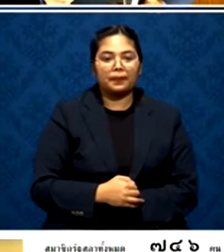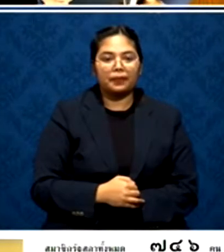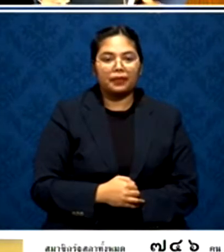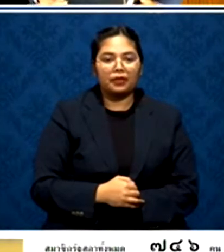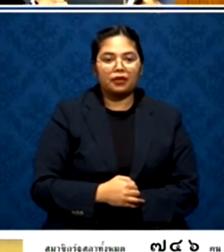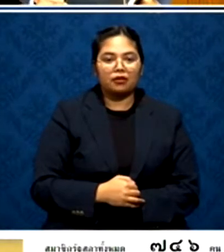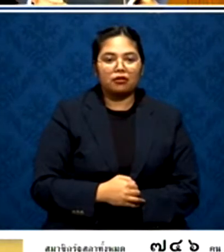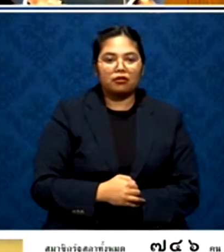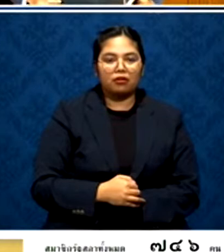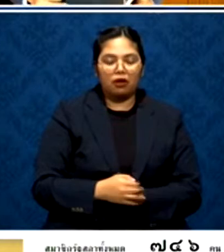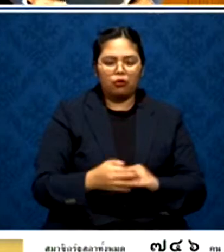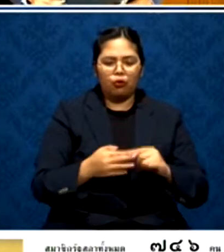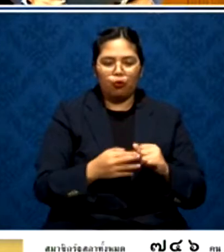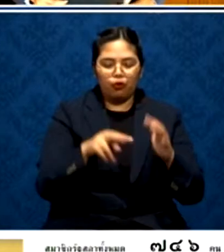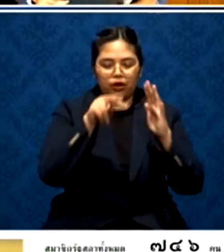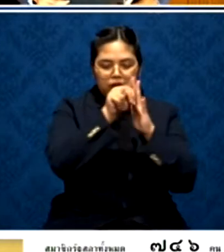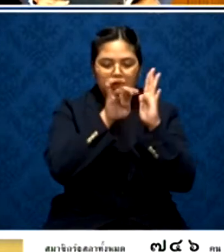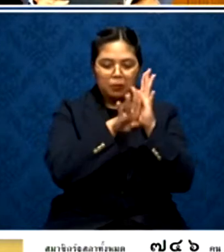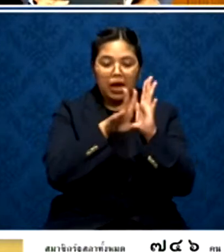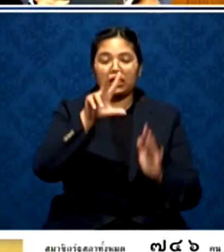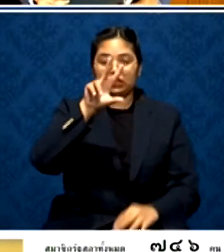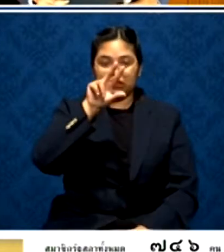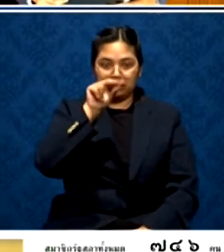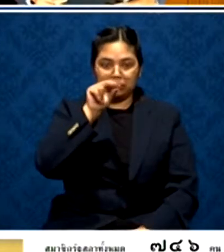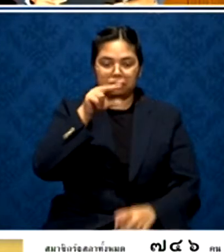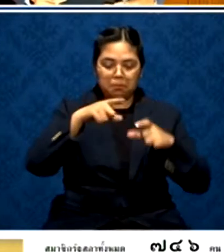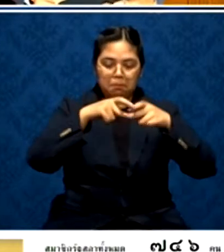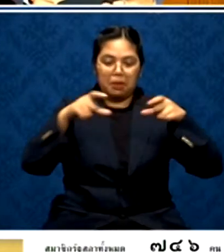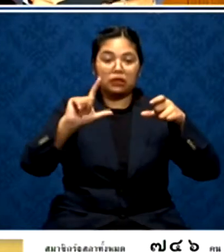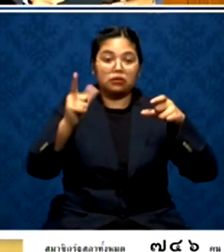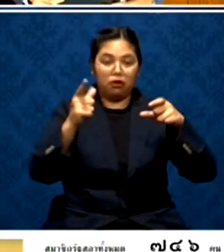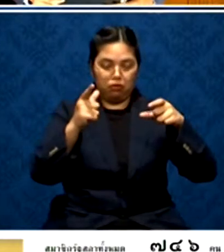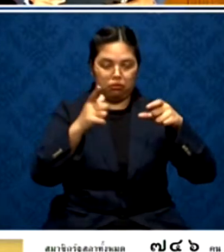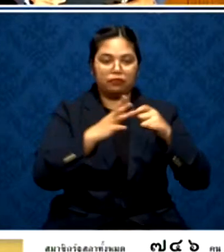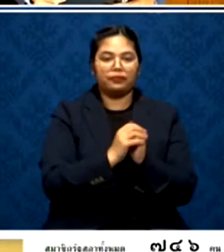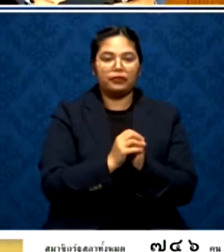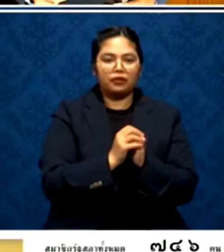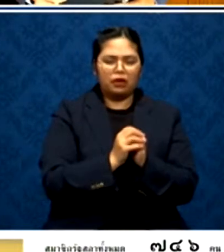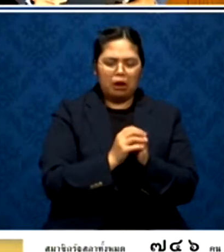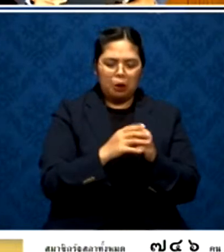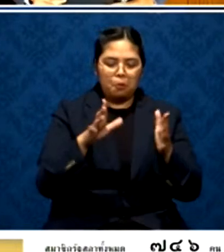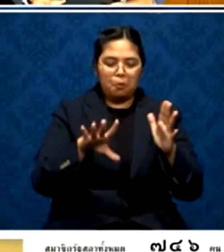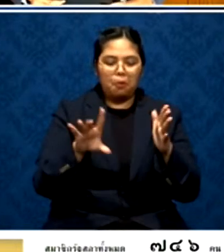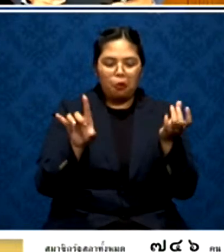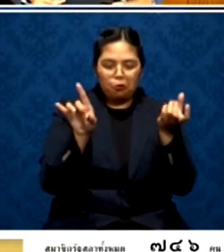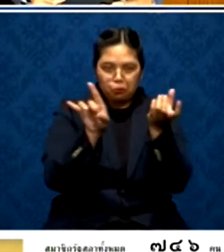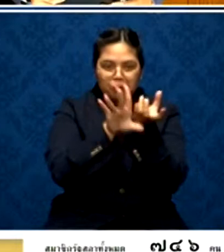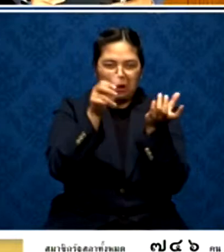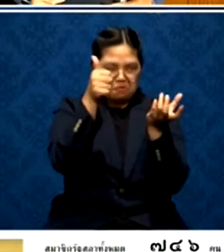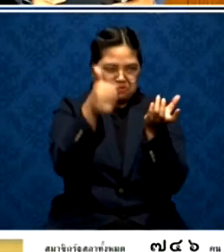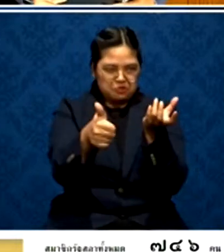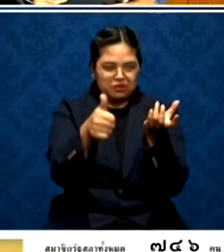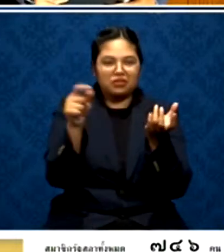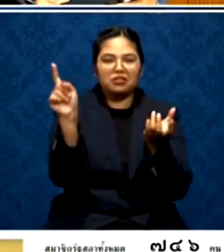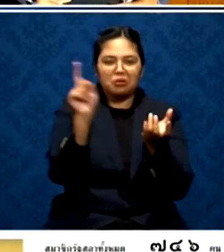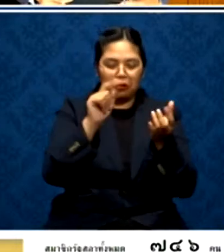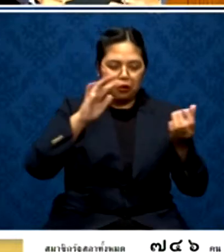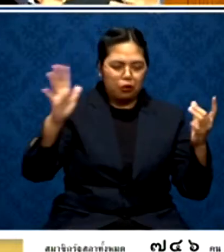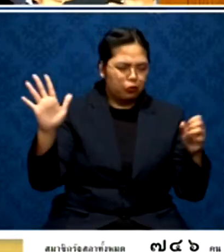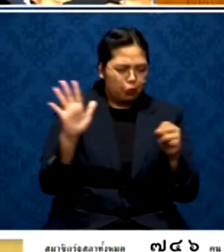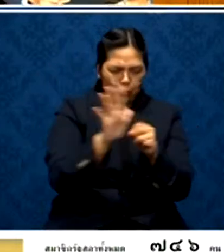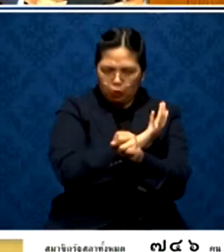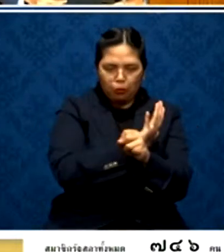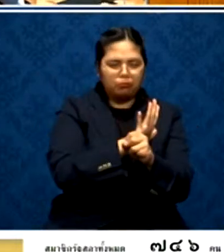เราจะยกระดับนโยบาย30บาทรักษาทุกโรคให้มีประสิทธิภาพมากขึ้นครอบคลุมมากขึ้นมีคุณภ